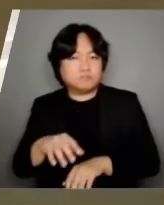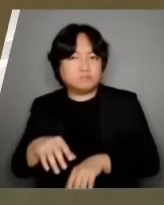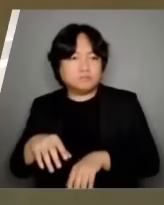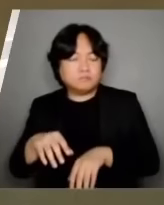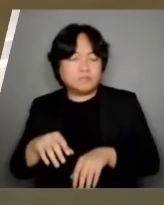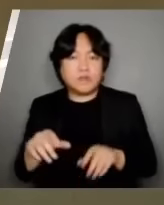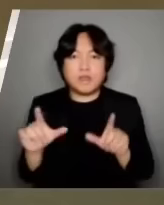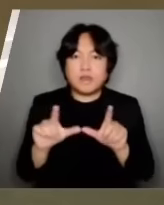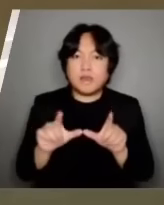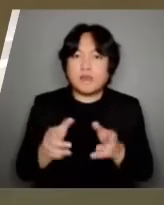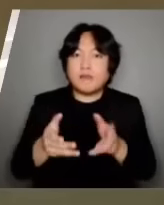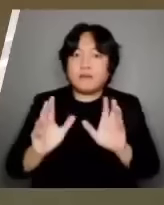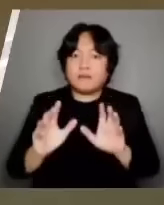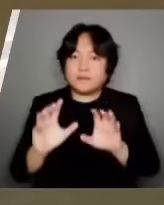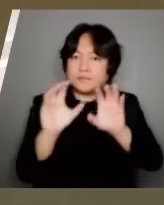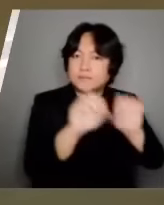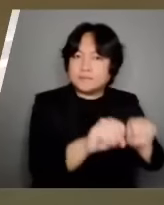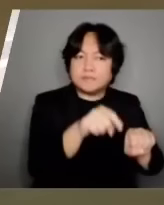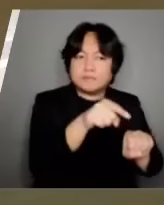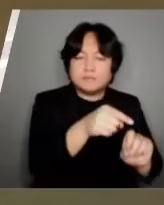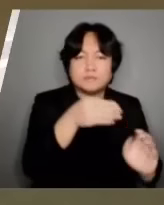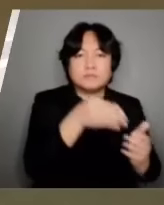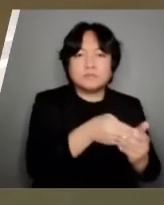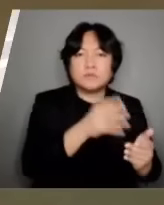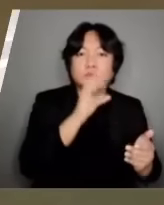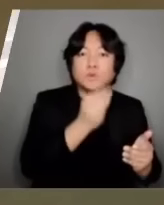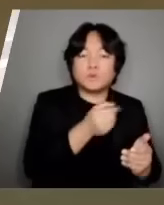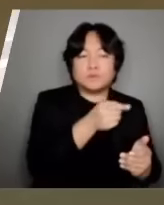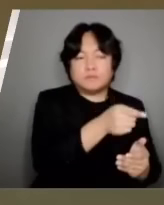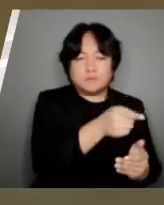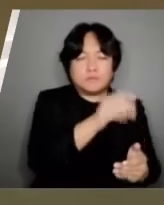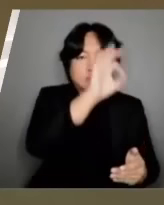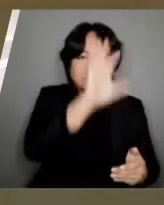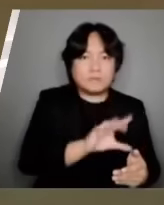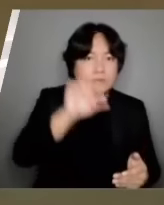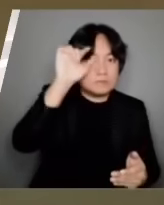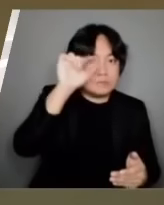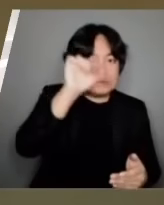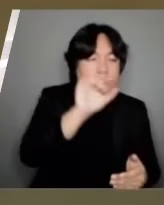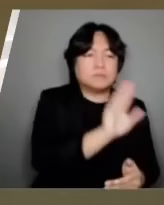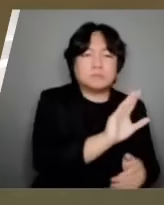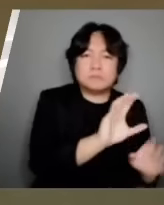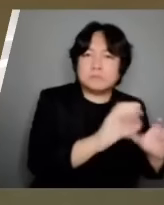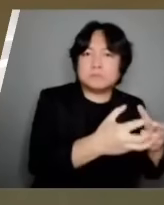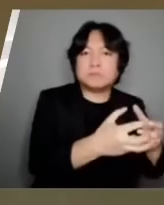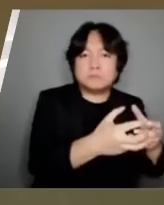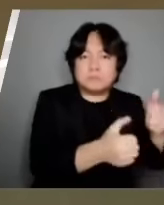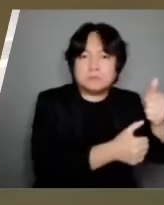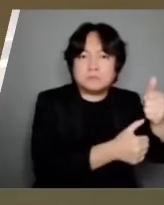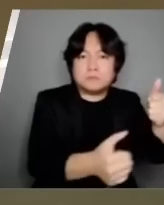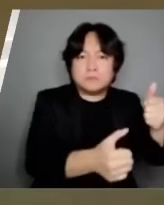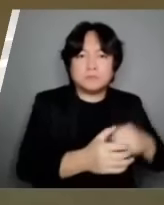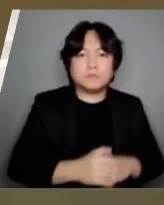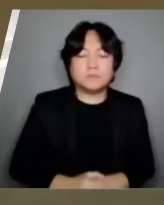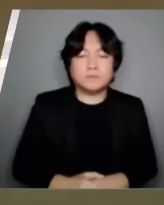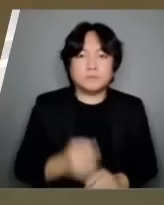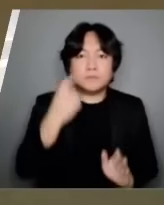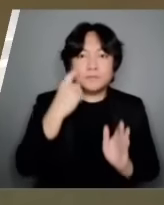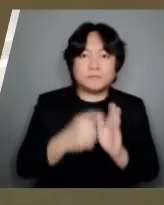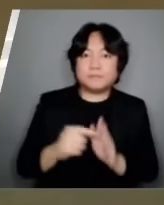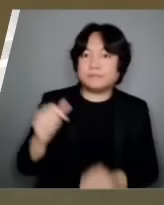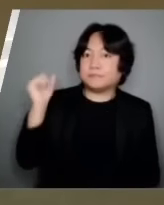KOJC founder Pastor Apollo Quiboloy at kanyang mga kasabahan. At kita ninyo man mga kapuso dito sa may likuran ko, tuloy-tuloy pa rin